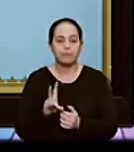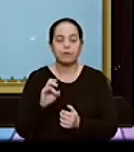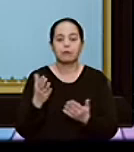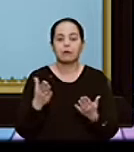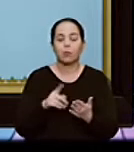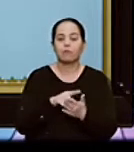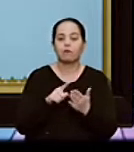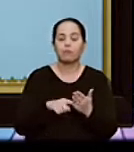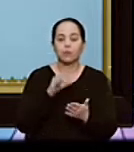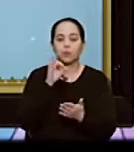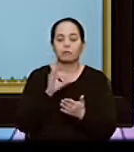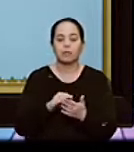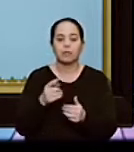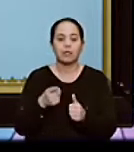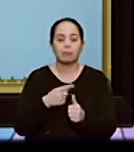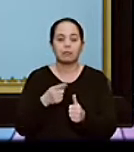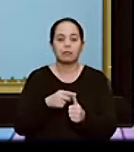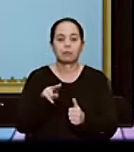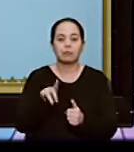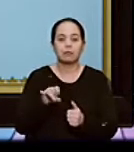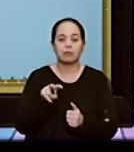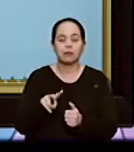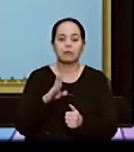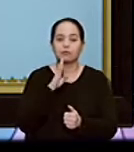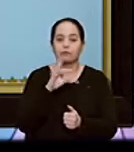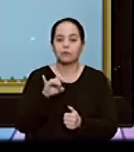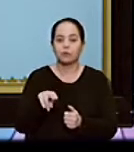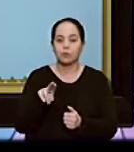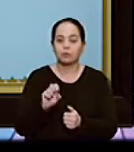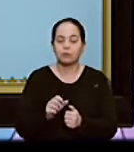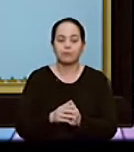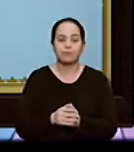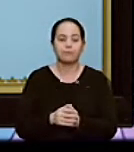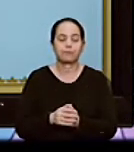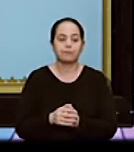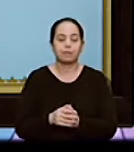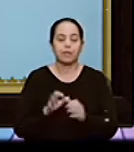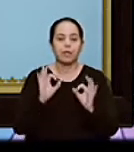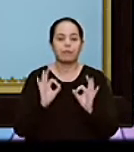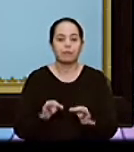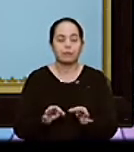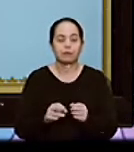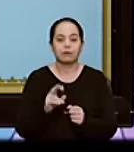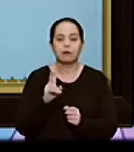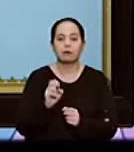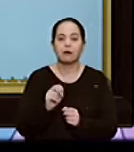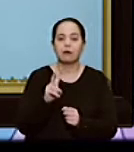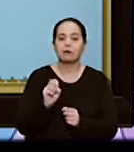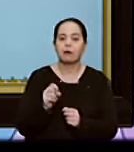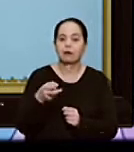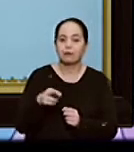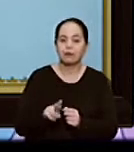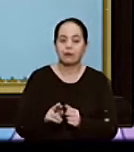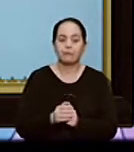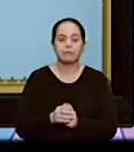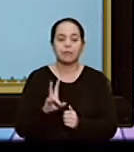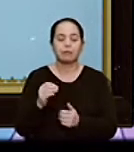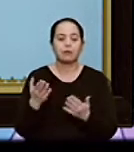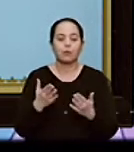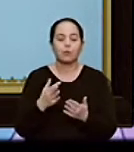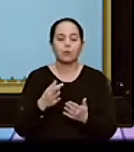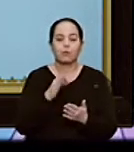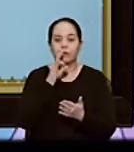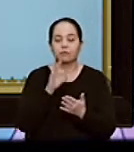имена прилагательные женского рода? Верно. Какая? На какой вопрос отвечают имена